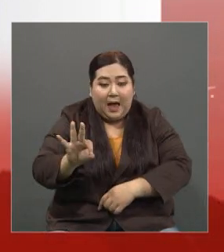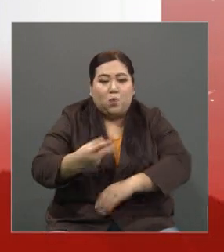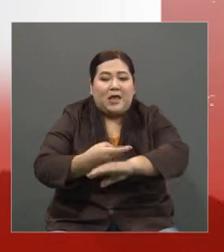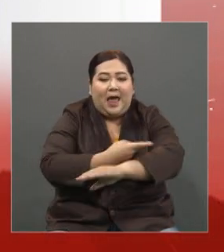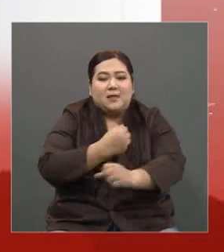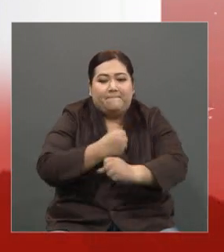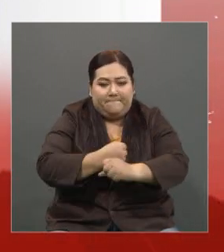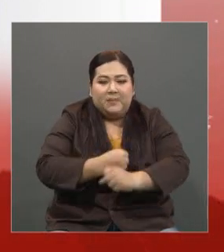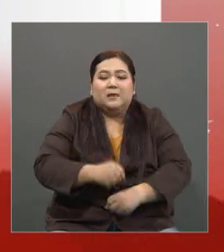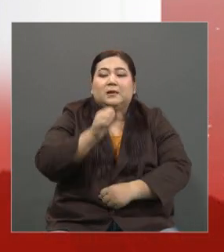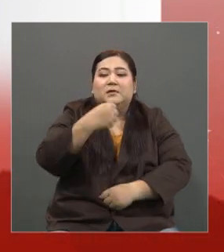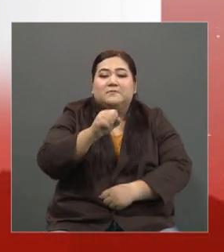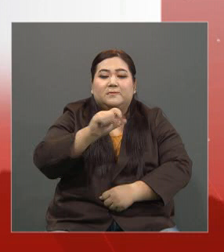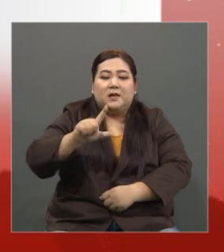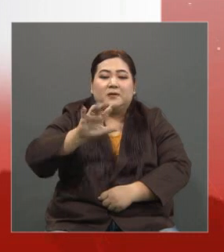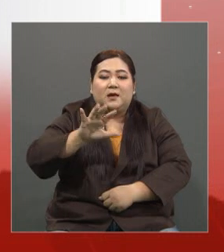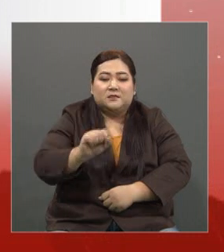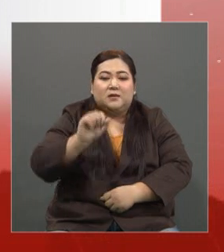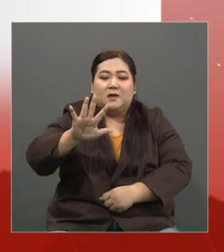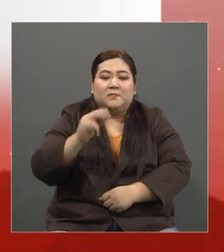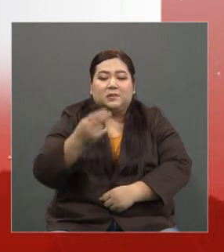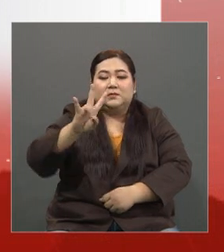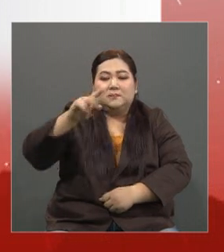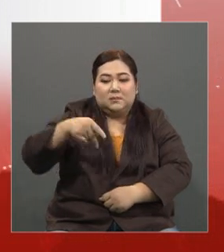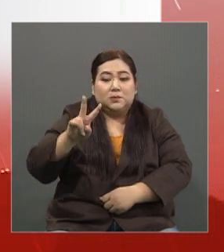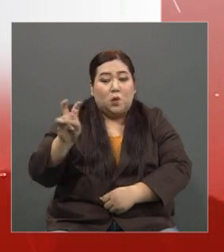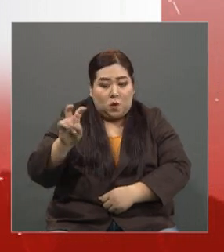7,200 บาทจ้ปรับป